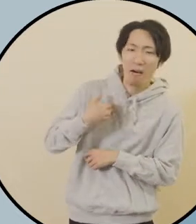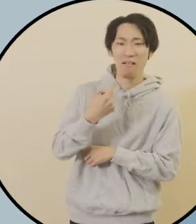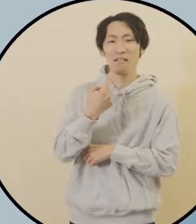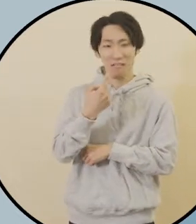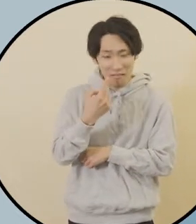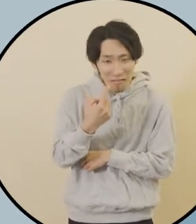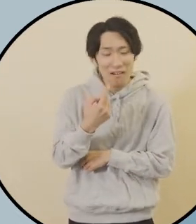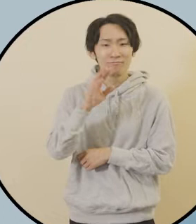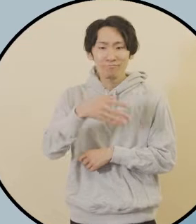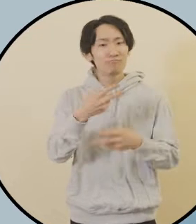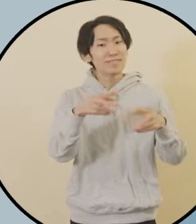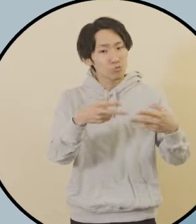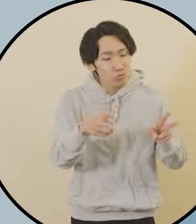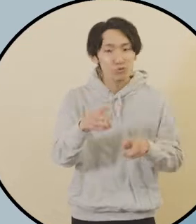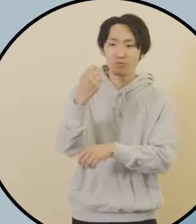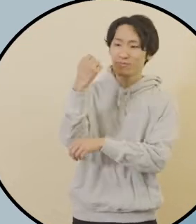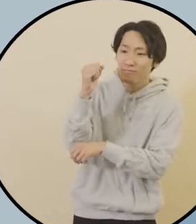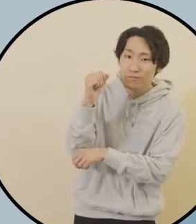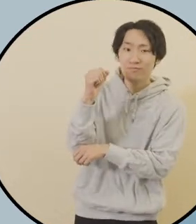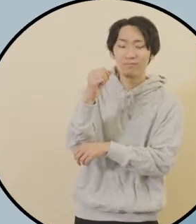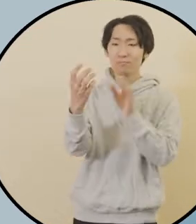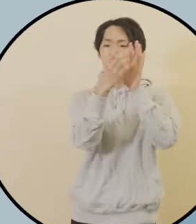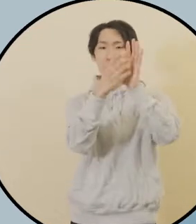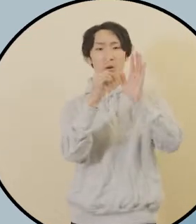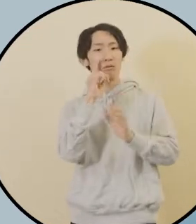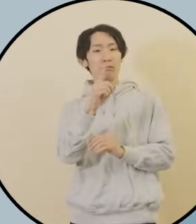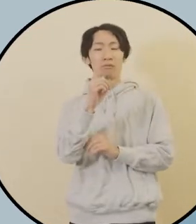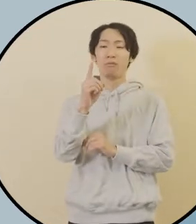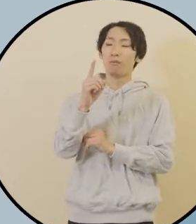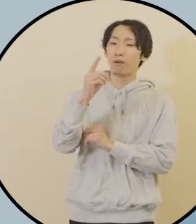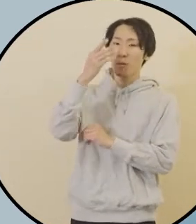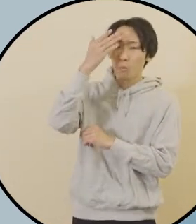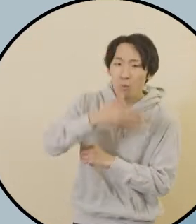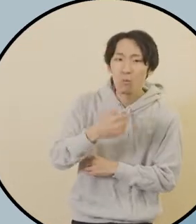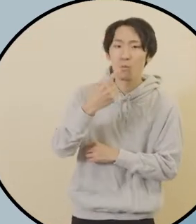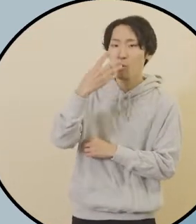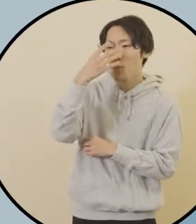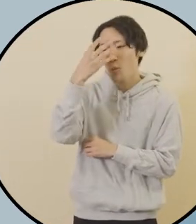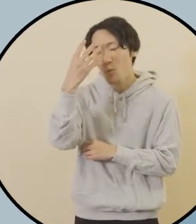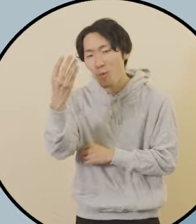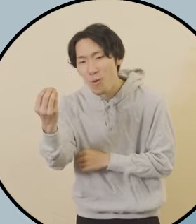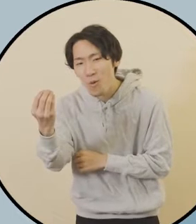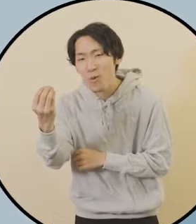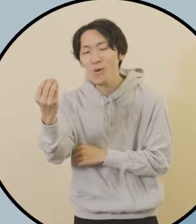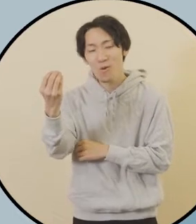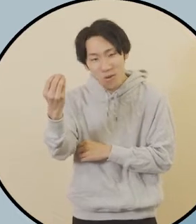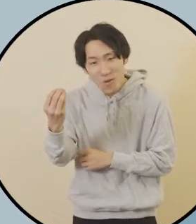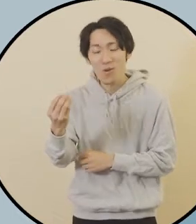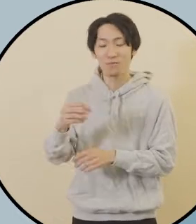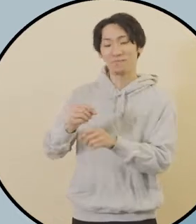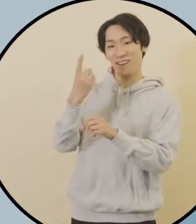あのニュースだったりとかあーマニアの新聞だったりとかで取り上げられているのを見て興味を持ったっていうのが